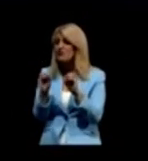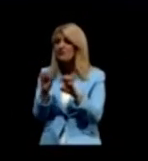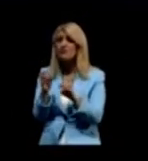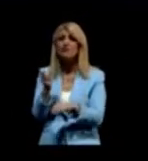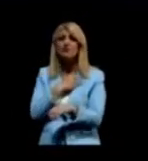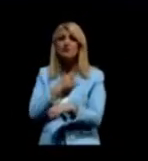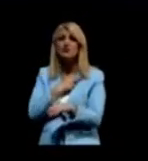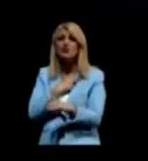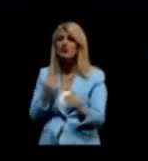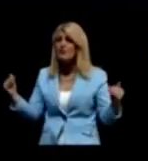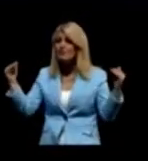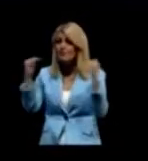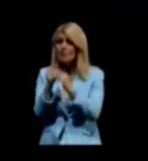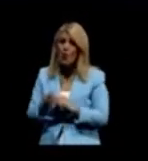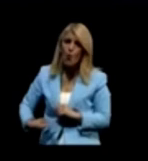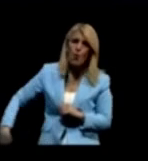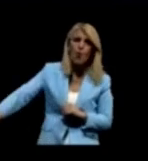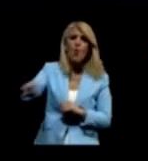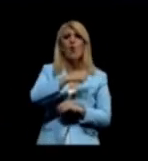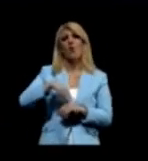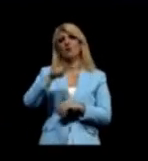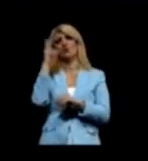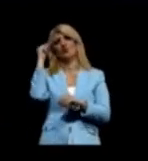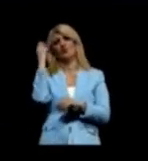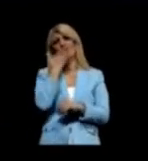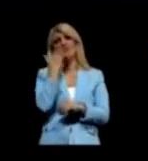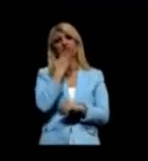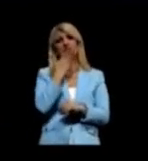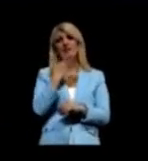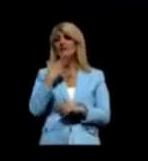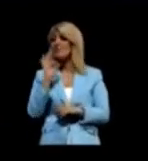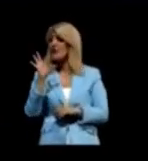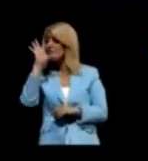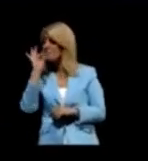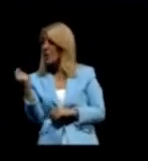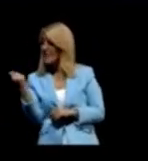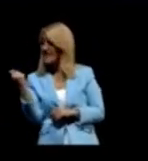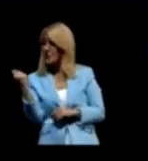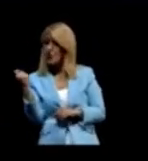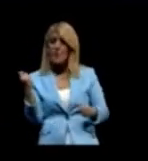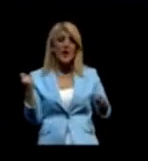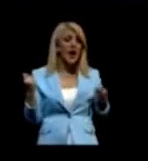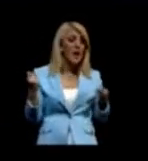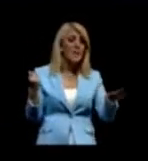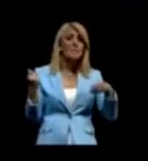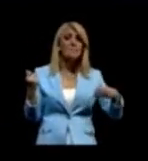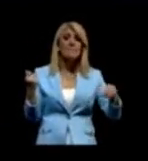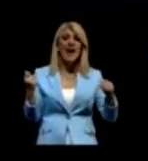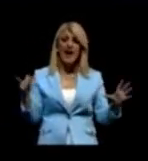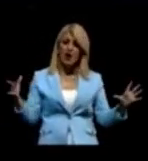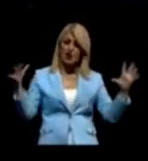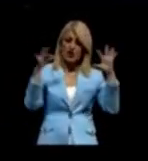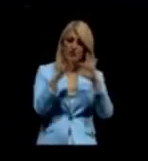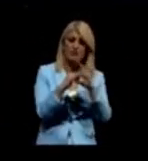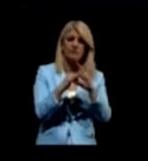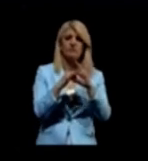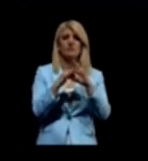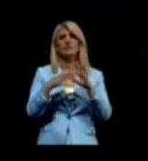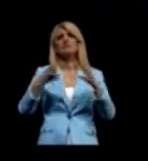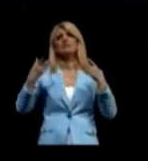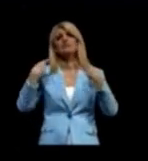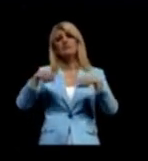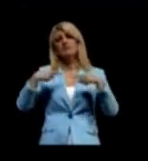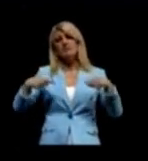να συνδέουν επιτέλους τις σπουδές με την πραγματική οικονομία και την παραγωγή. Με εργαλεία όπως τα βιομηχανικά διδακτορικά, τα